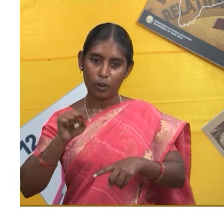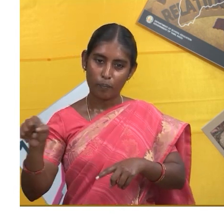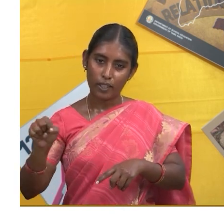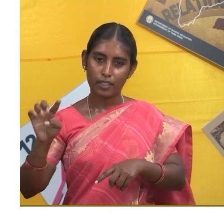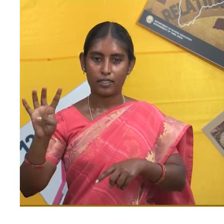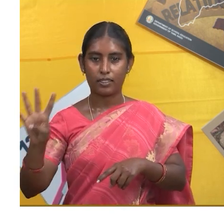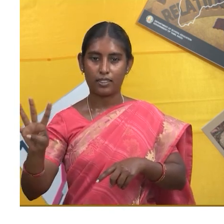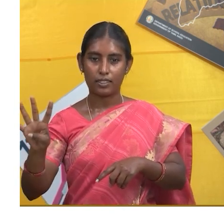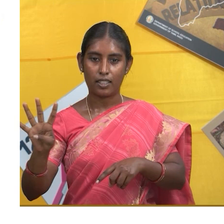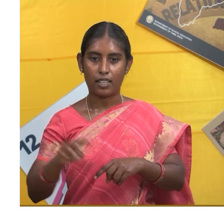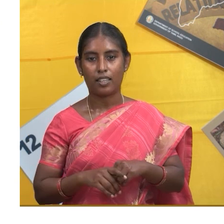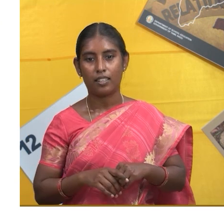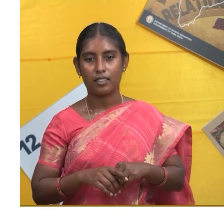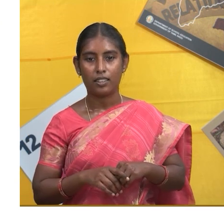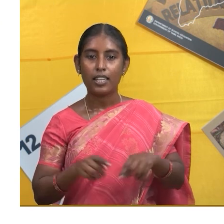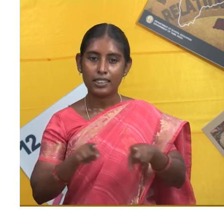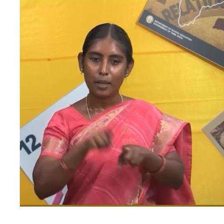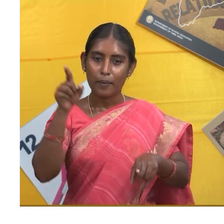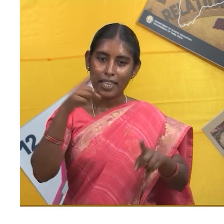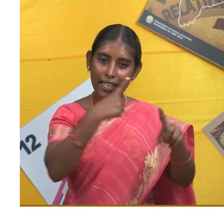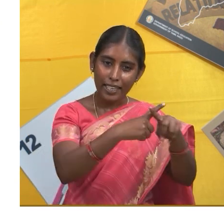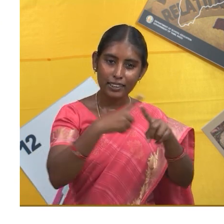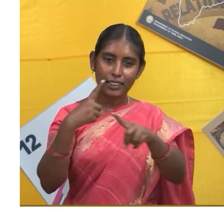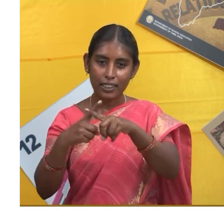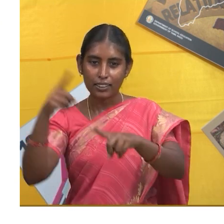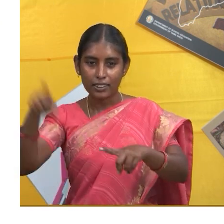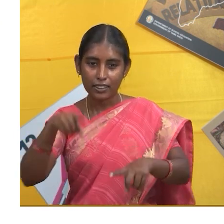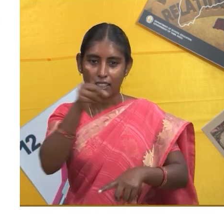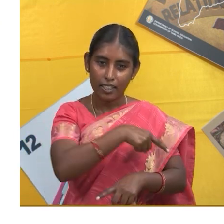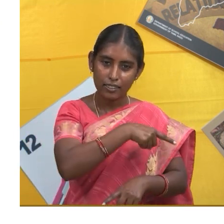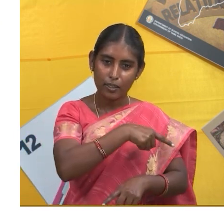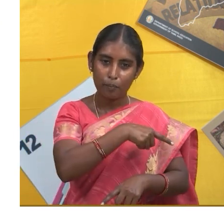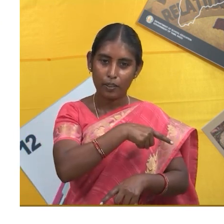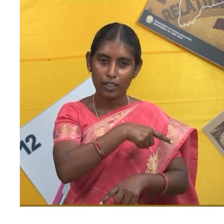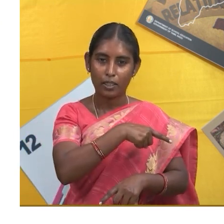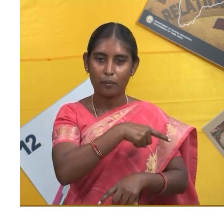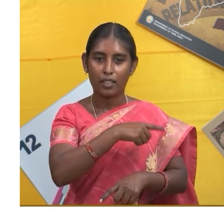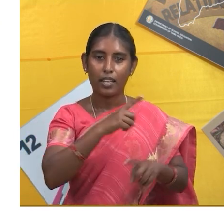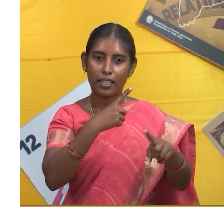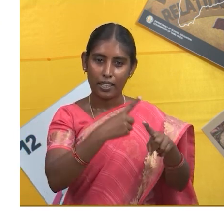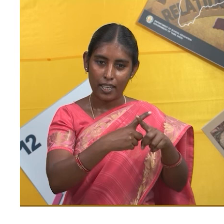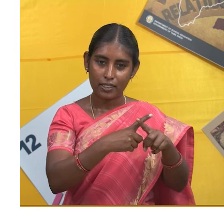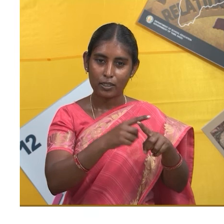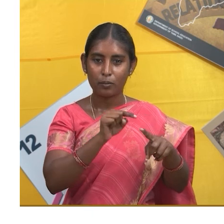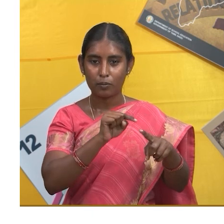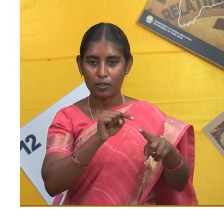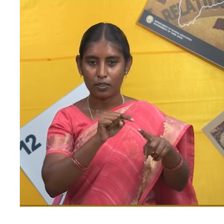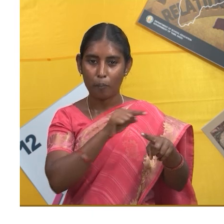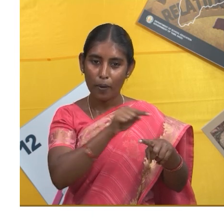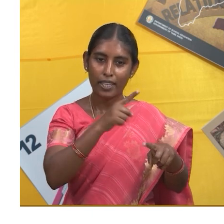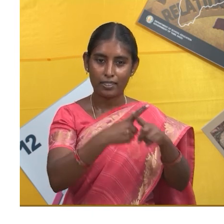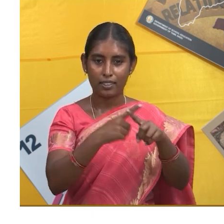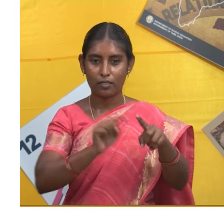Crafty2 X sum minus 4. இந்த minus minus 2்ல ஏறாம்